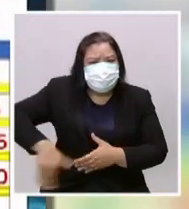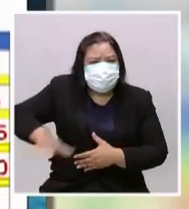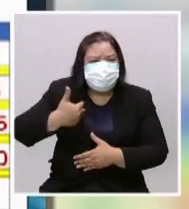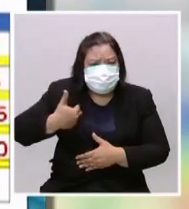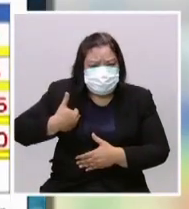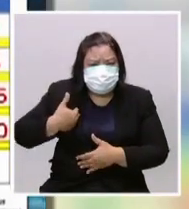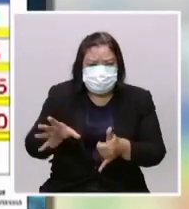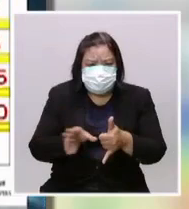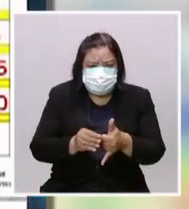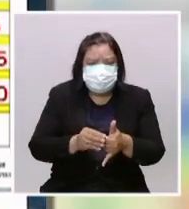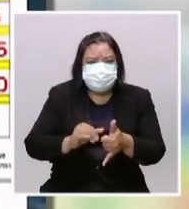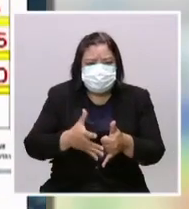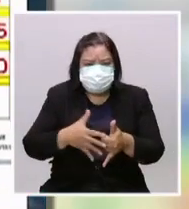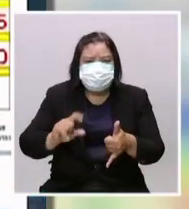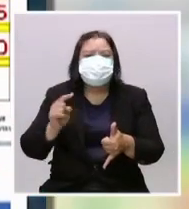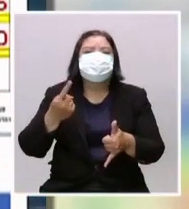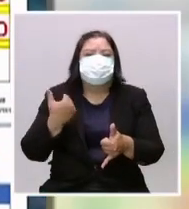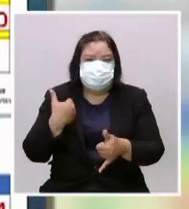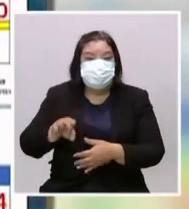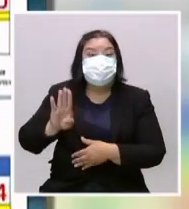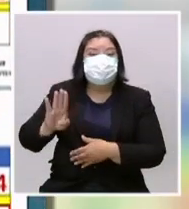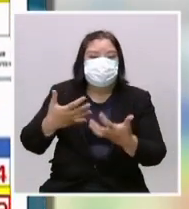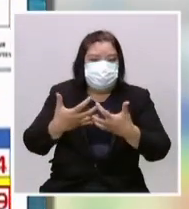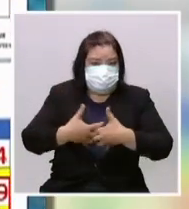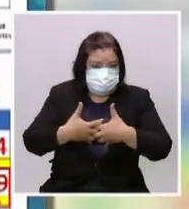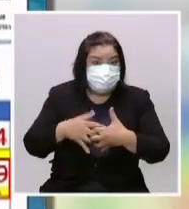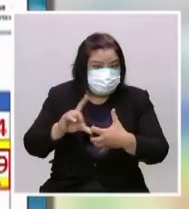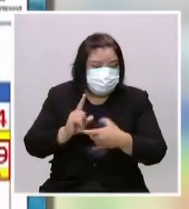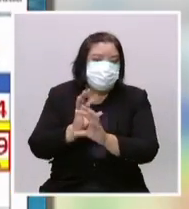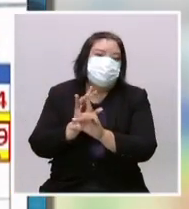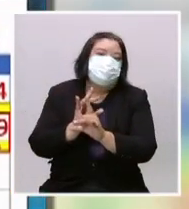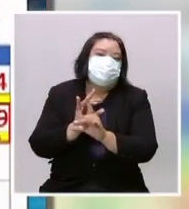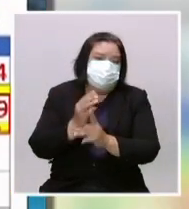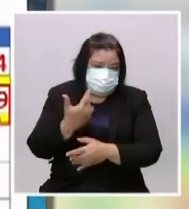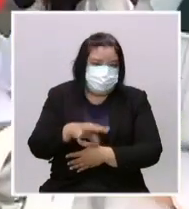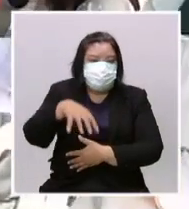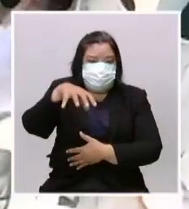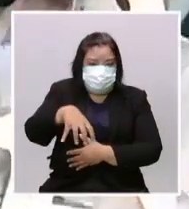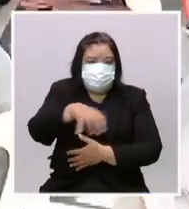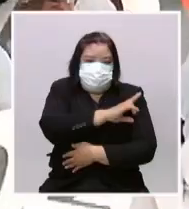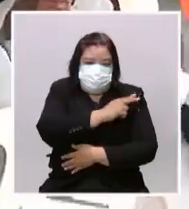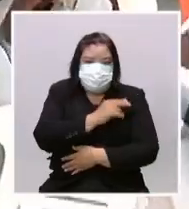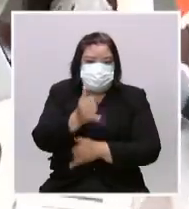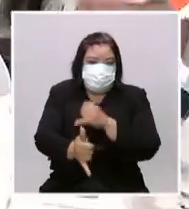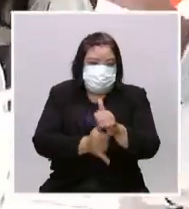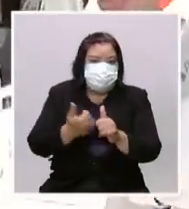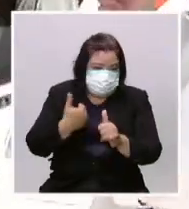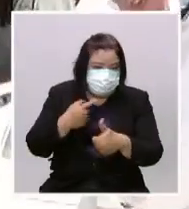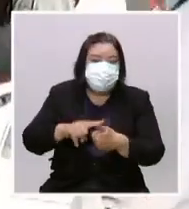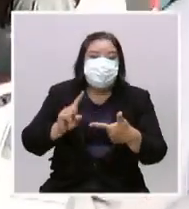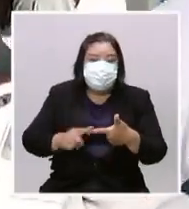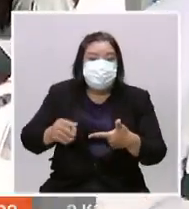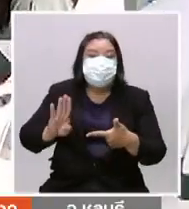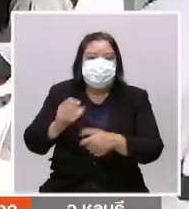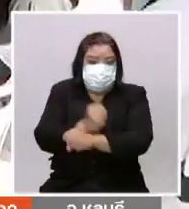เตอร์ใหม่พนักงานบริษัทแห่งหนึ่งในอีสเทิร์นซีบอร์ดระยองเข้ามาตรวจรักษาที่ชลบุรีนะคะและคลัสเตอร์บริษัทรับเหมาที่มีค